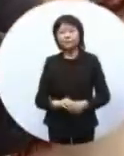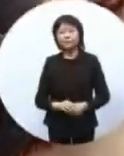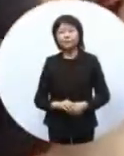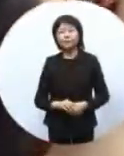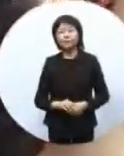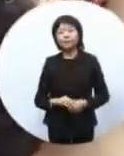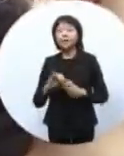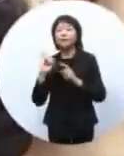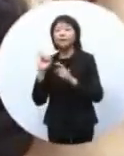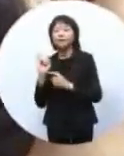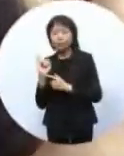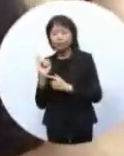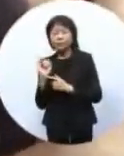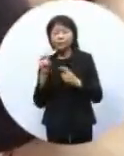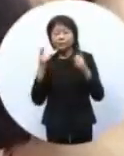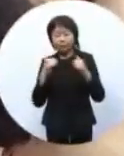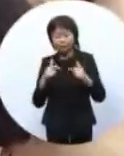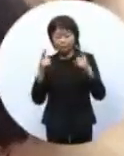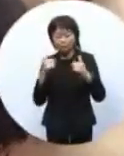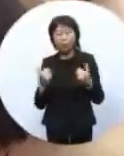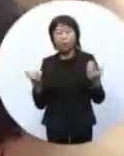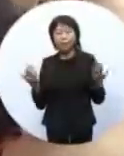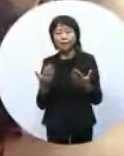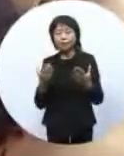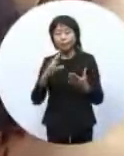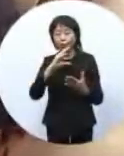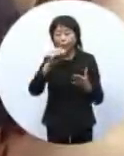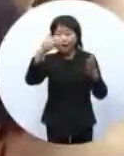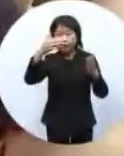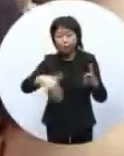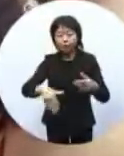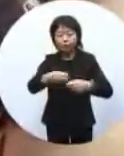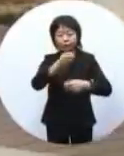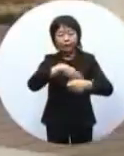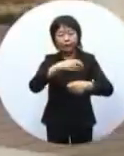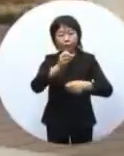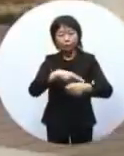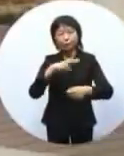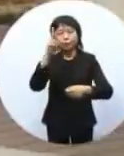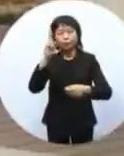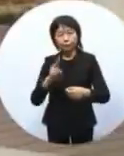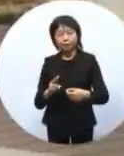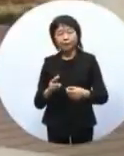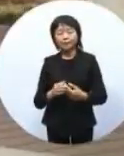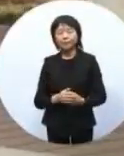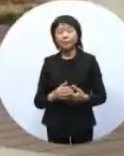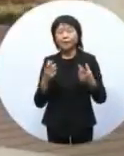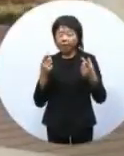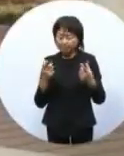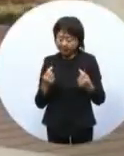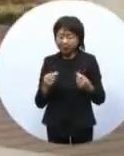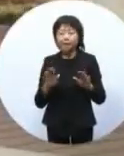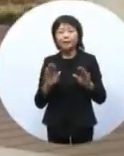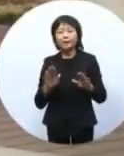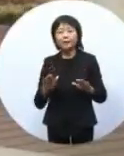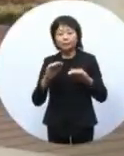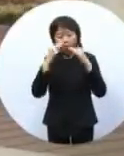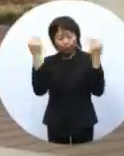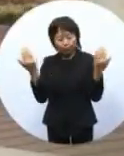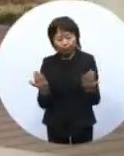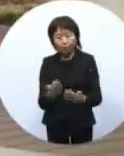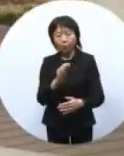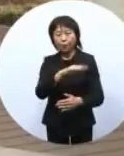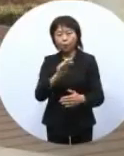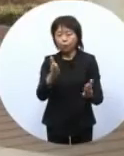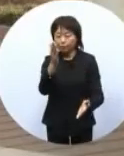須藤さんはいつも仕事帰りに買い物をして帰るそうです。 やっぱり今はもうほとんどが子どもの時